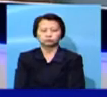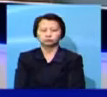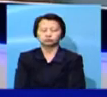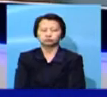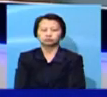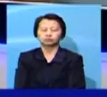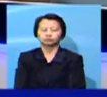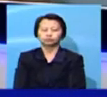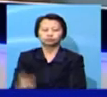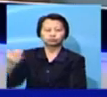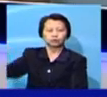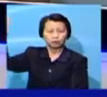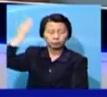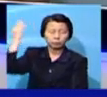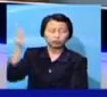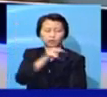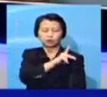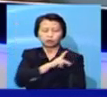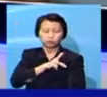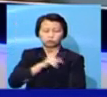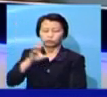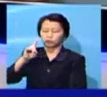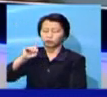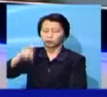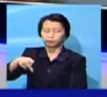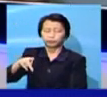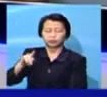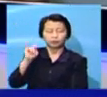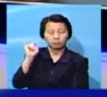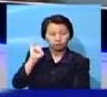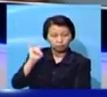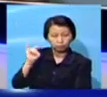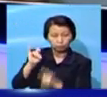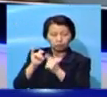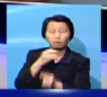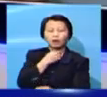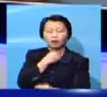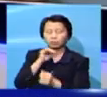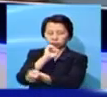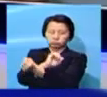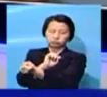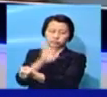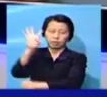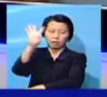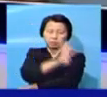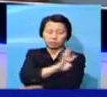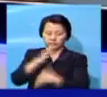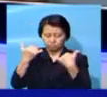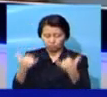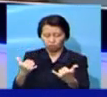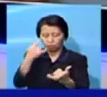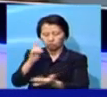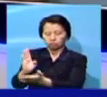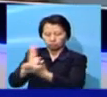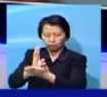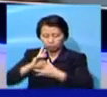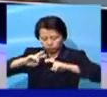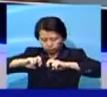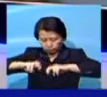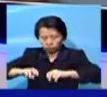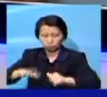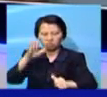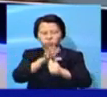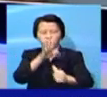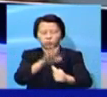meiapor bekas ketua dap bahagian Teluk Intan hu kuano direman empat hari Mulai hari ini bagi membantu siesatan kes